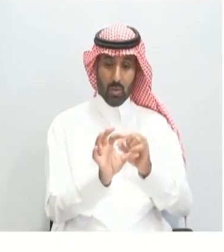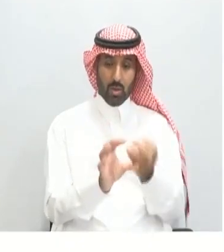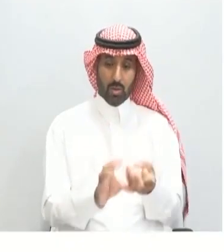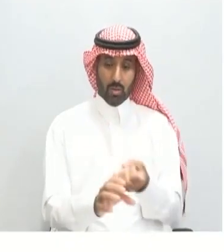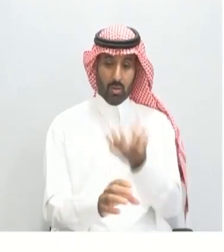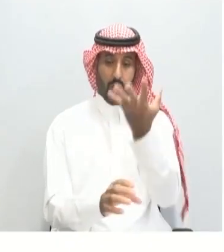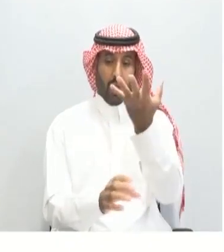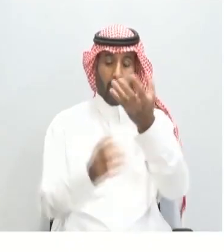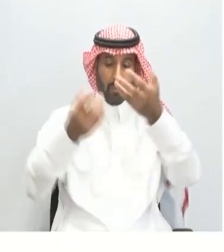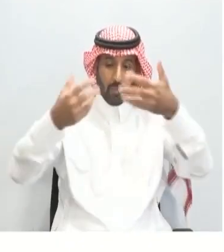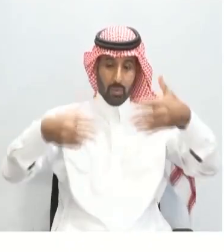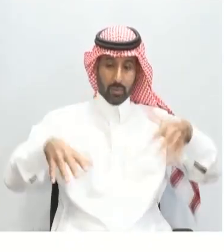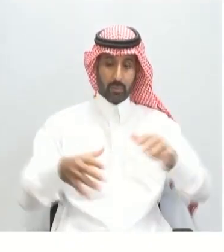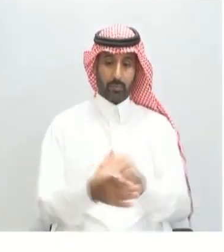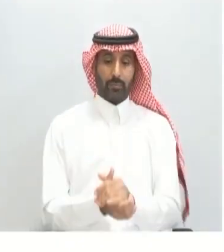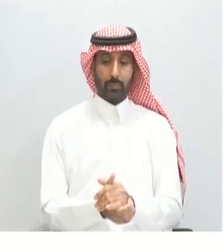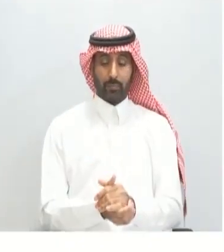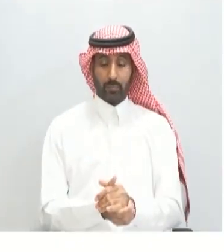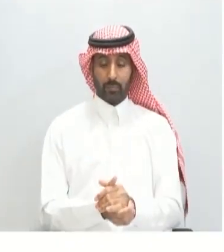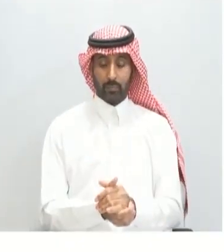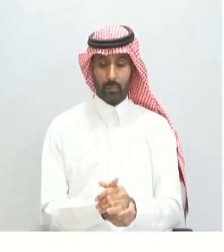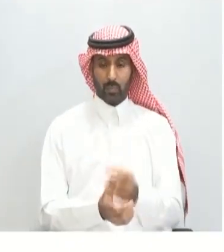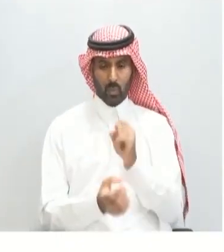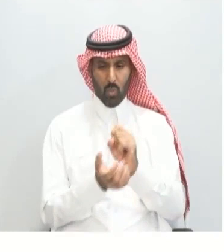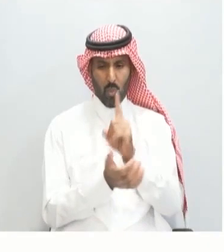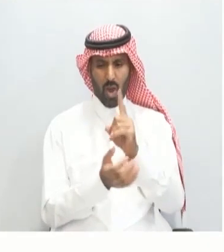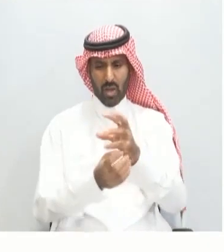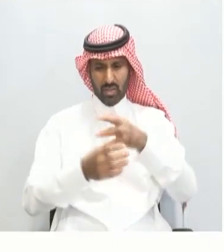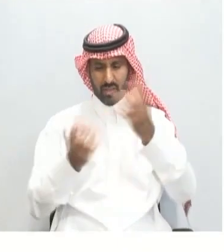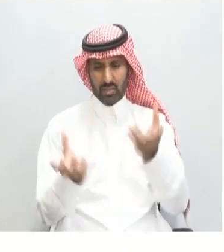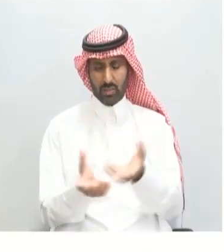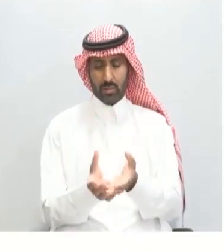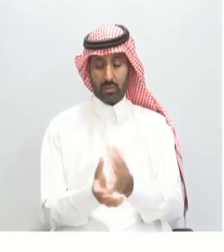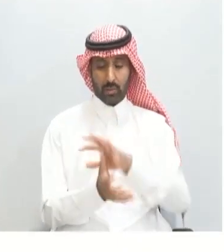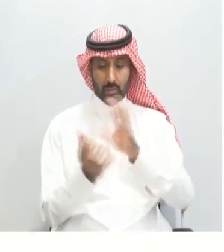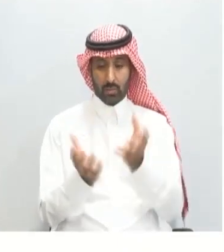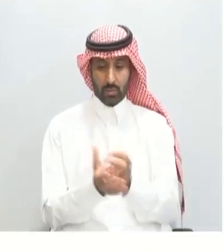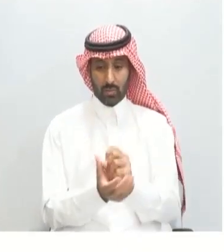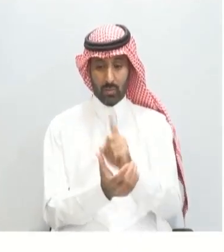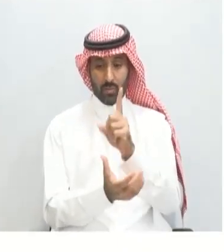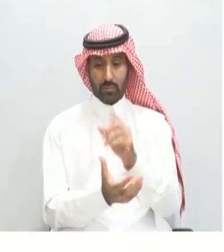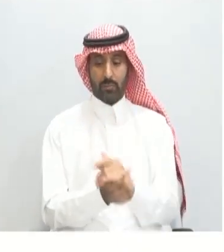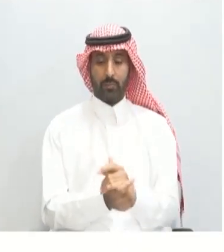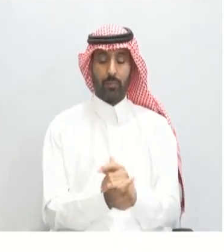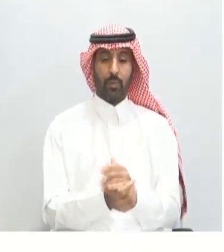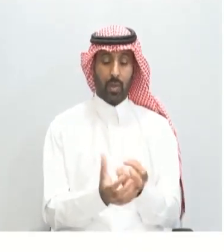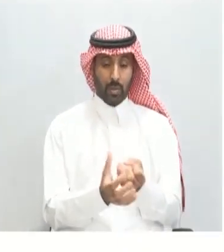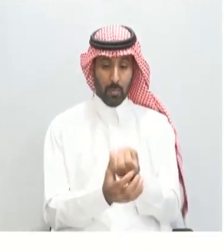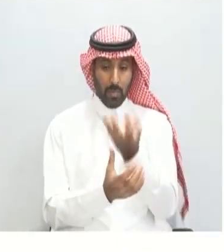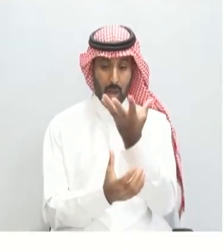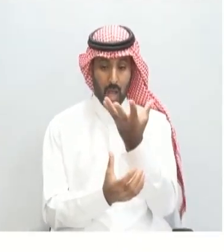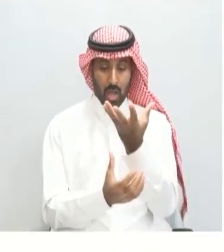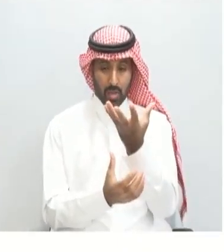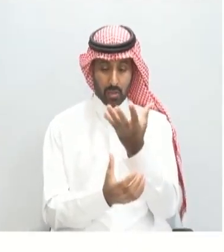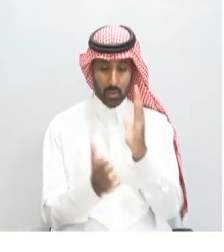خروج المسحورات والمقذوفات والغازات من باطن الارض البراكين ابنائي